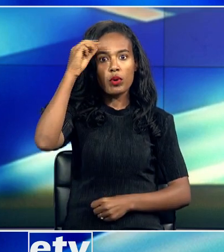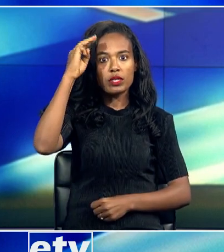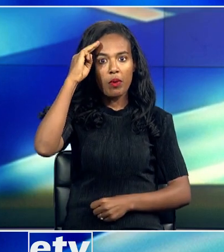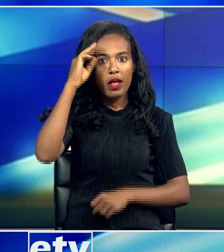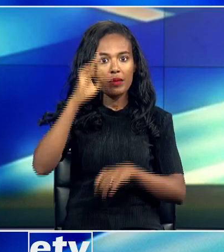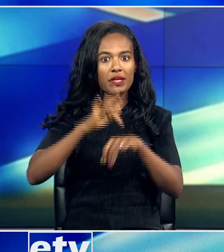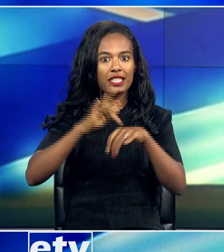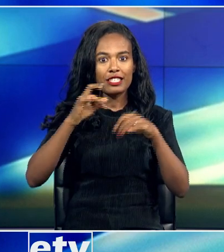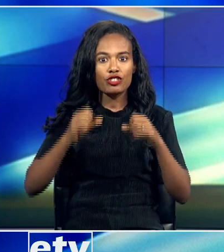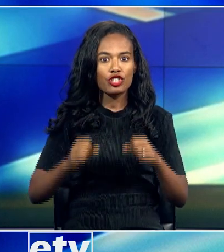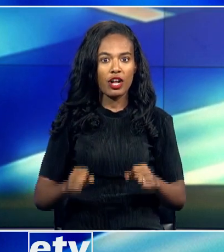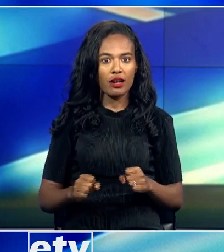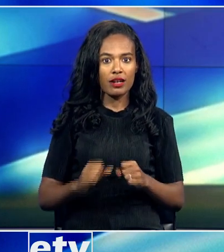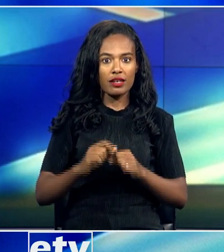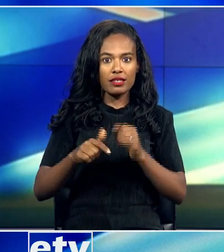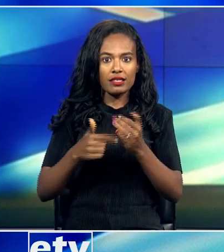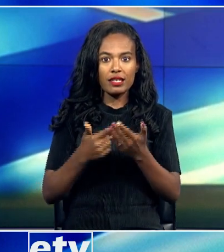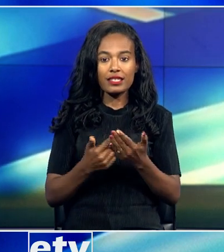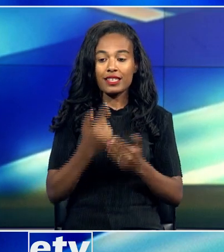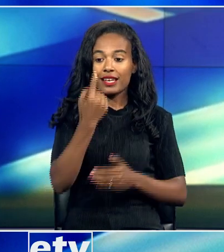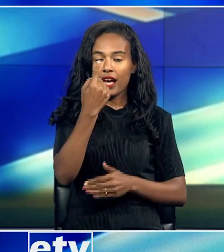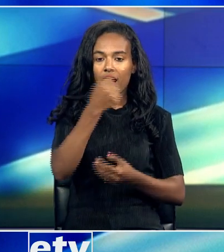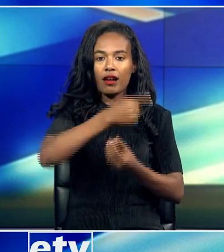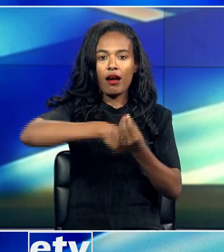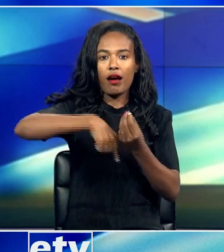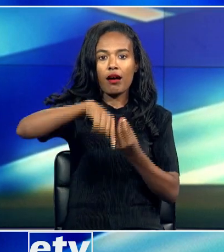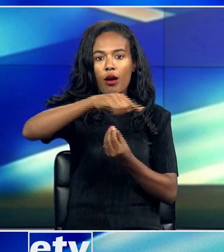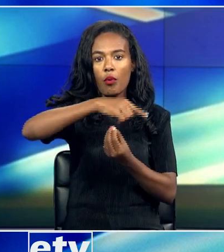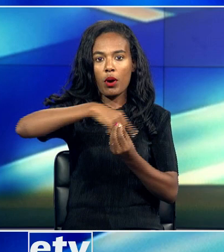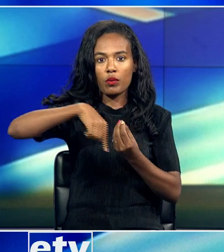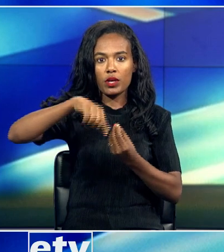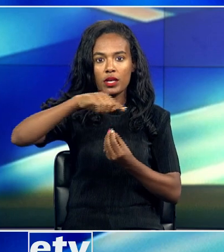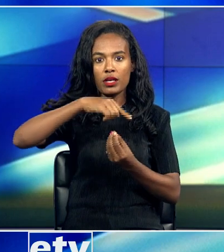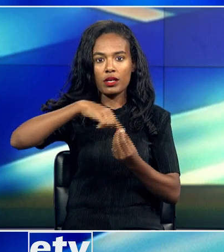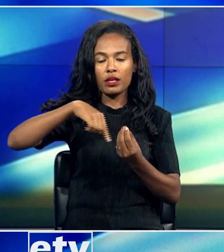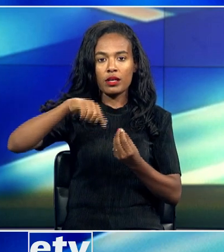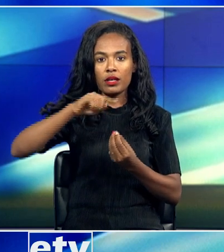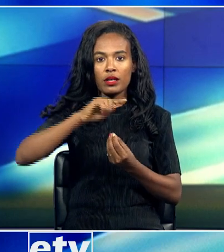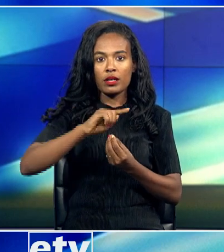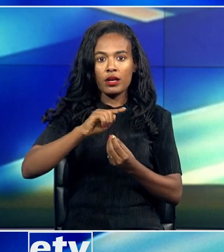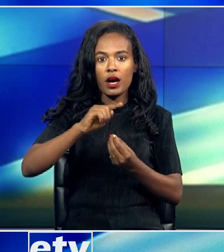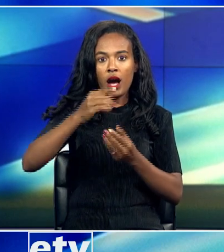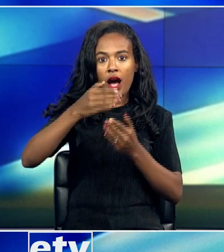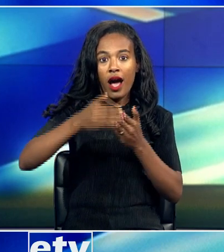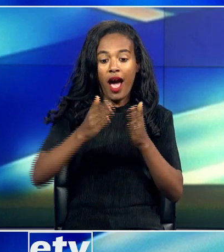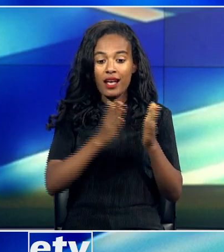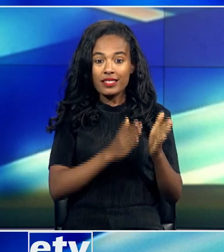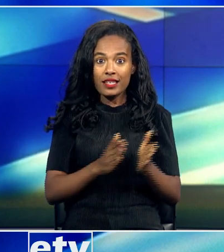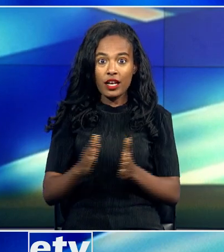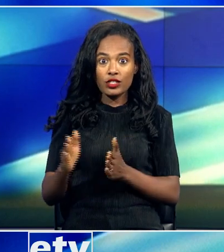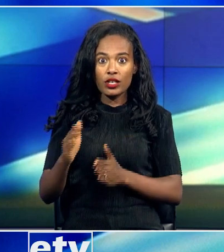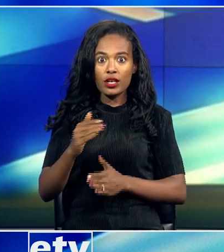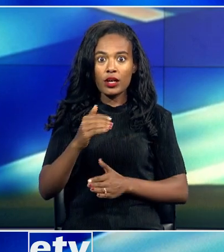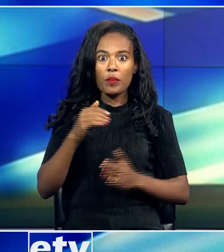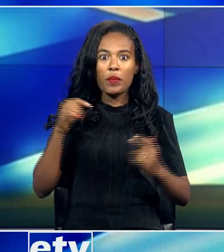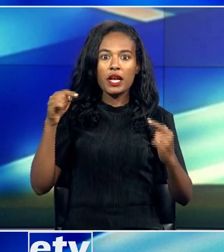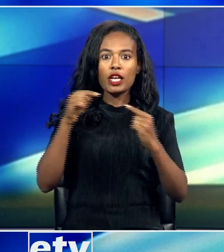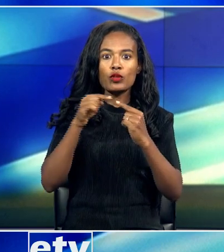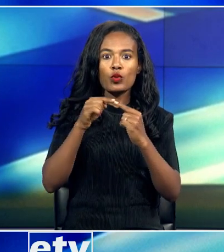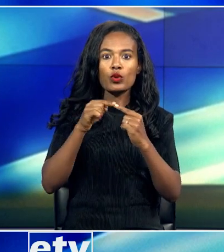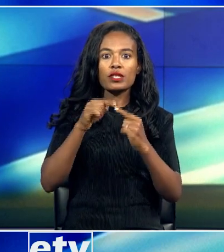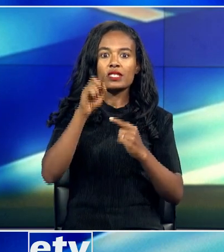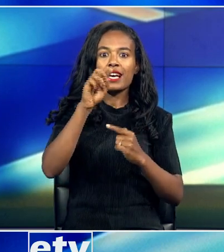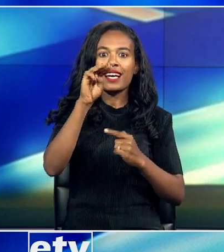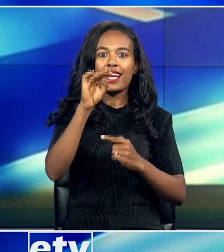ትችላለህ በስም ማለት ነው። ስለዚህ የአንድ አከባቢ ዳይናስቲ ላዘጋይተህ በኔትወርክ እስከ ቀጠና